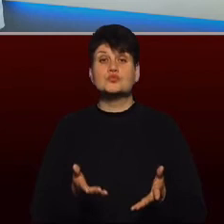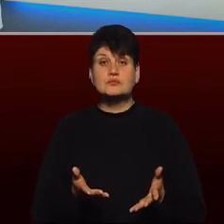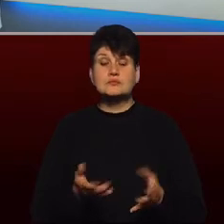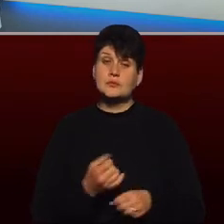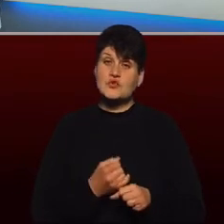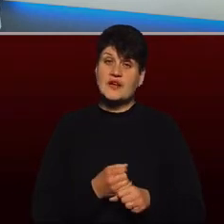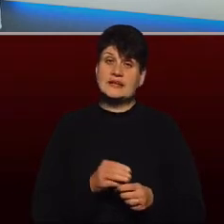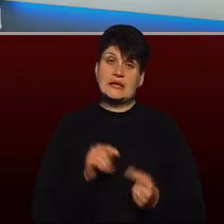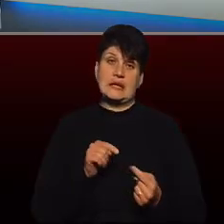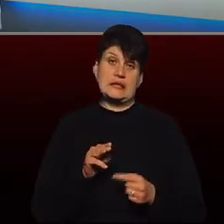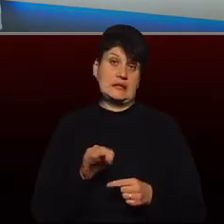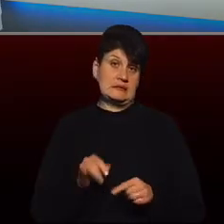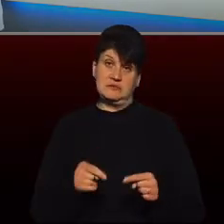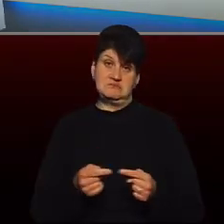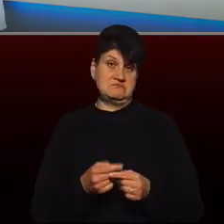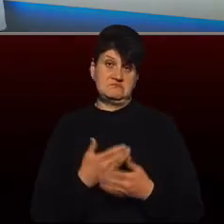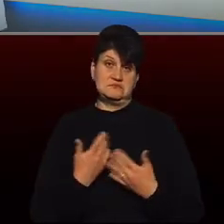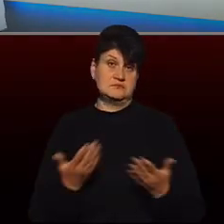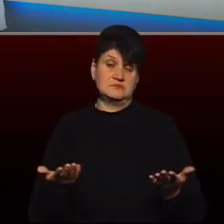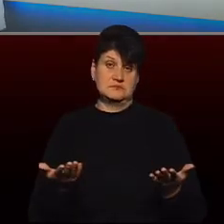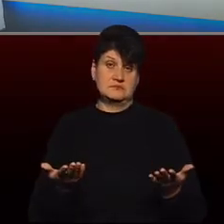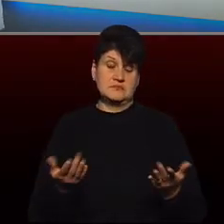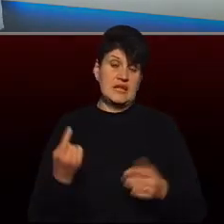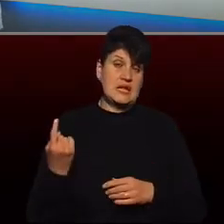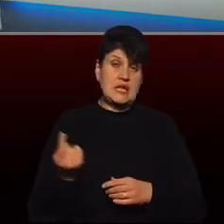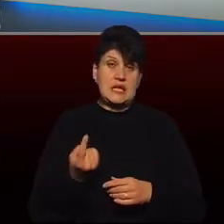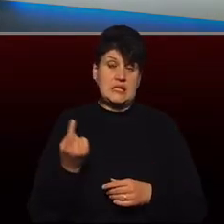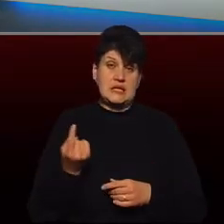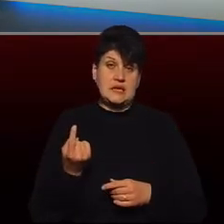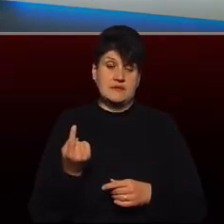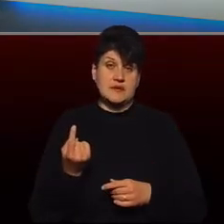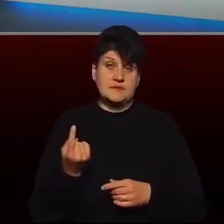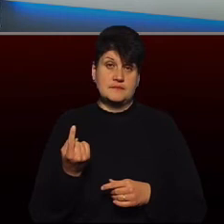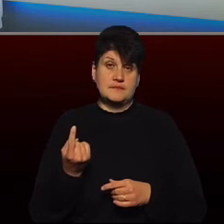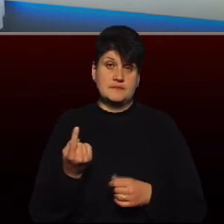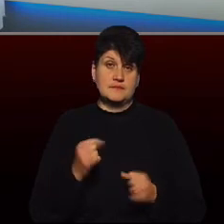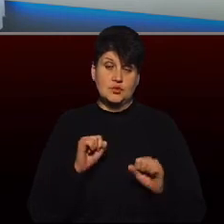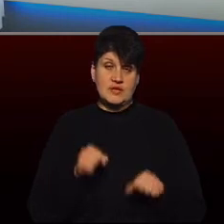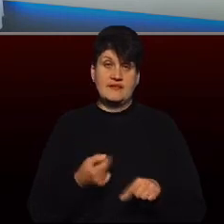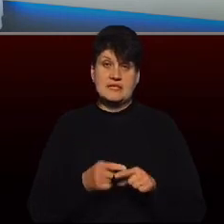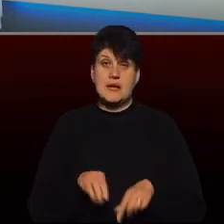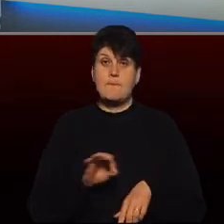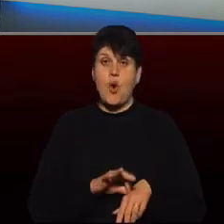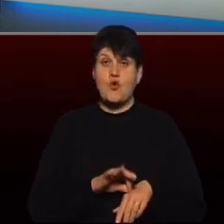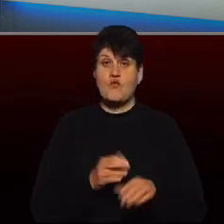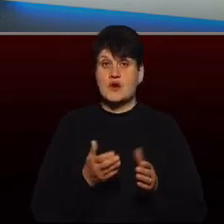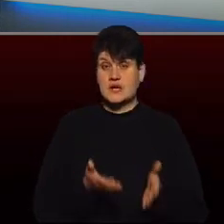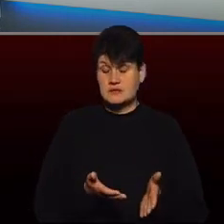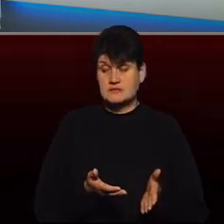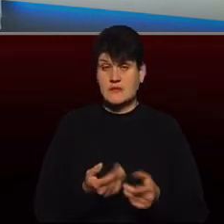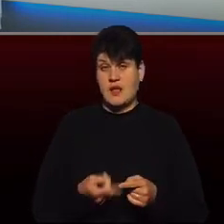Ні, однозначно. Єдина альтернатива – це перехворіти, але це